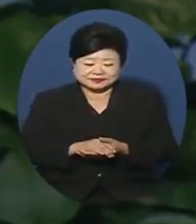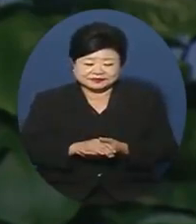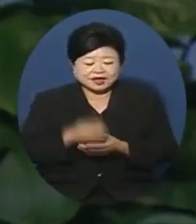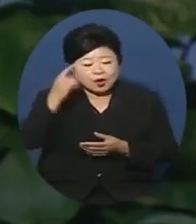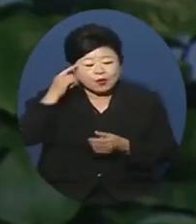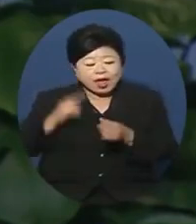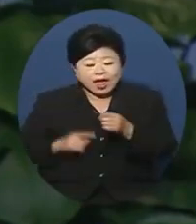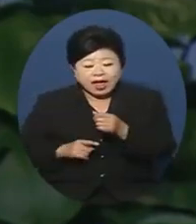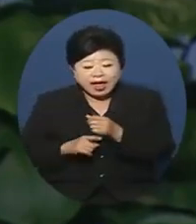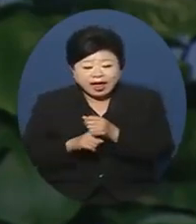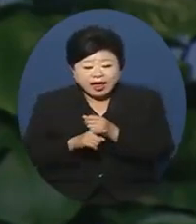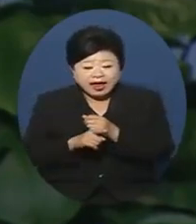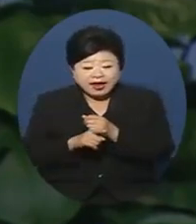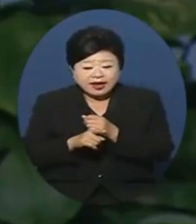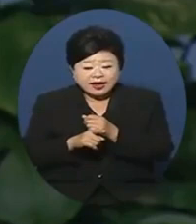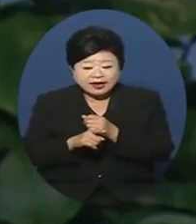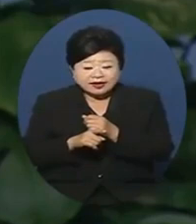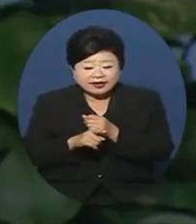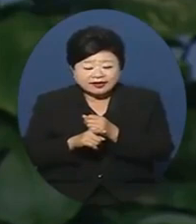왜